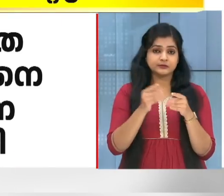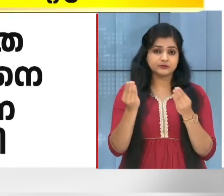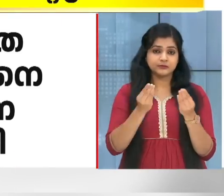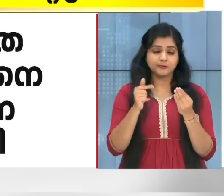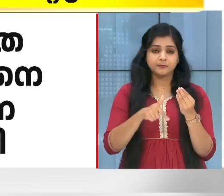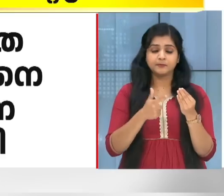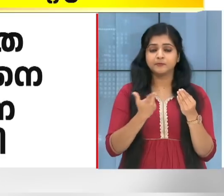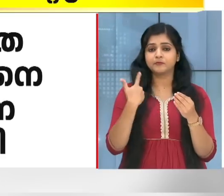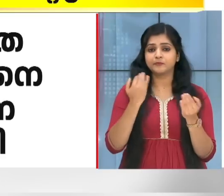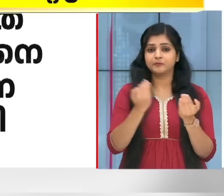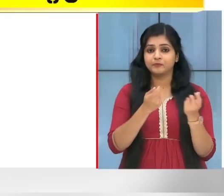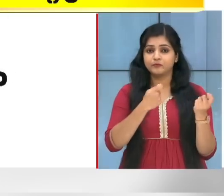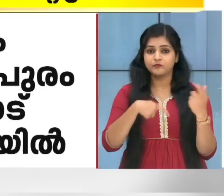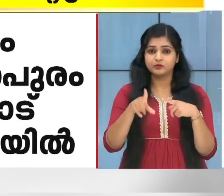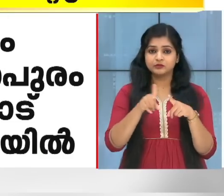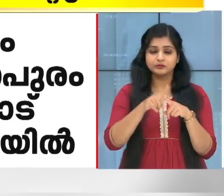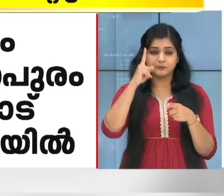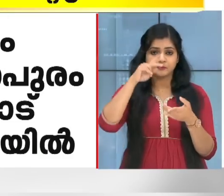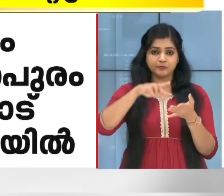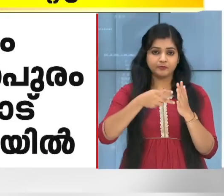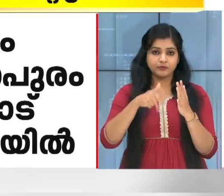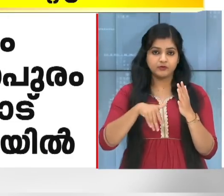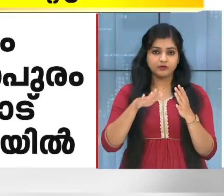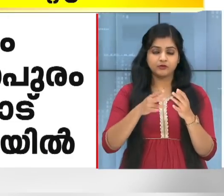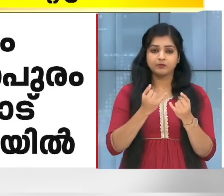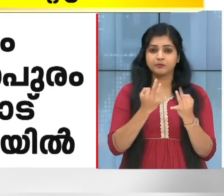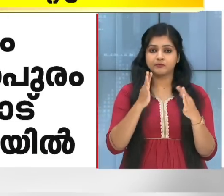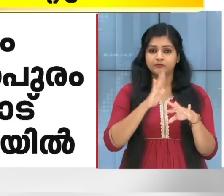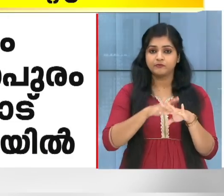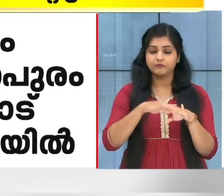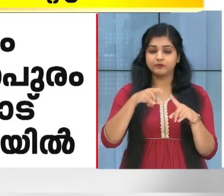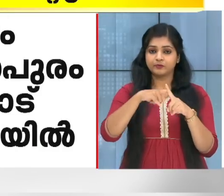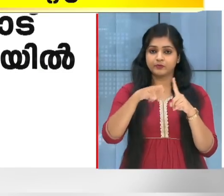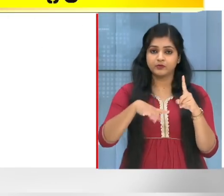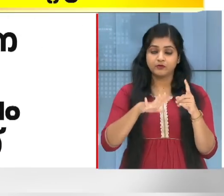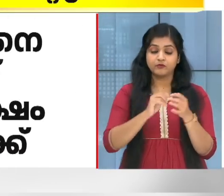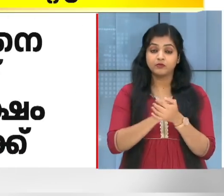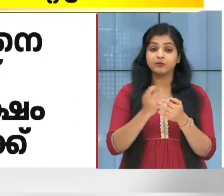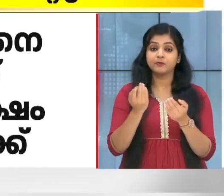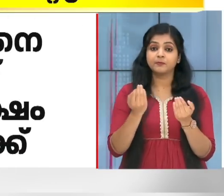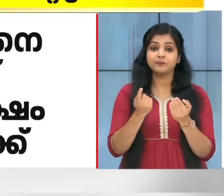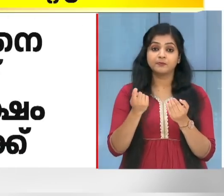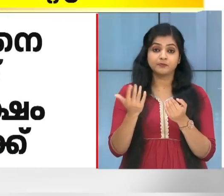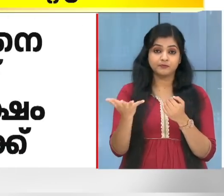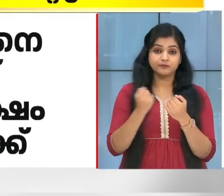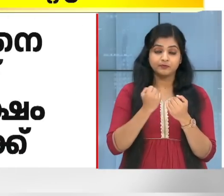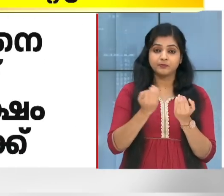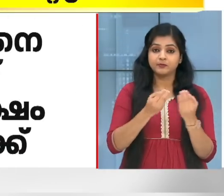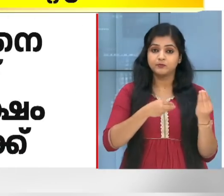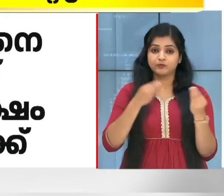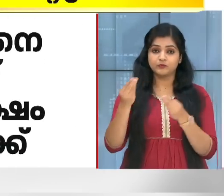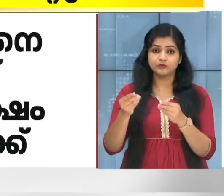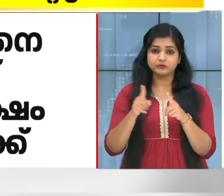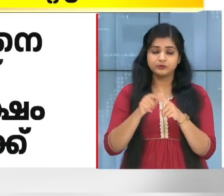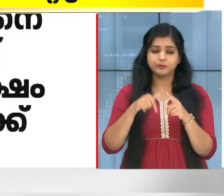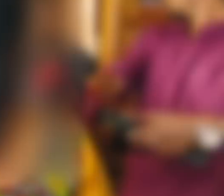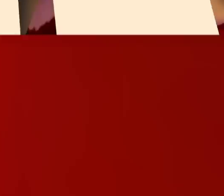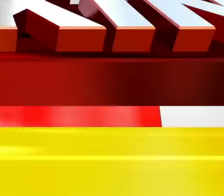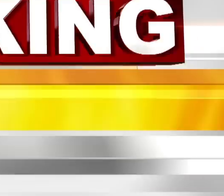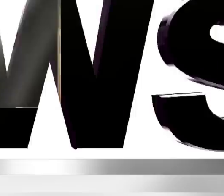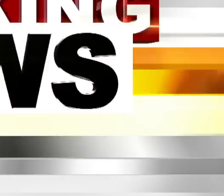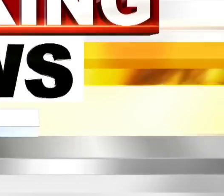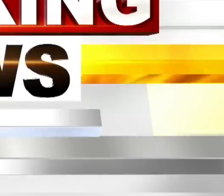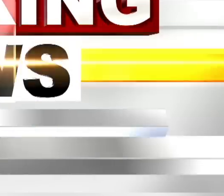കുറച്ച് നാളുകളായി ഈ നിയമം കാര്യമായി ശക്തിപ്പെടുത്തിയിരുന്നു. എന്നാൽ പിന്നാലെ അത്തരത്തിൽ ഈ പണം നൽകി കുഞ്ഞിനെ സ്വീകരിക്കുന്നതടക്കമുള്ള കാര്യങ്ങൾ കുറഞ്ഞു വരികയായിരുന്നു. ഇപ്പോൾ വീണ്ടും ഇത് ആവർത്തിച്ചിരിക്കുന്നു.